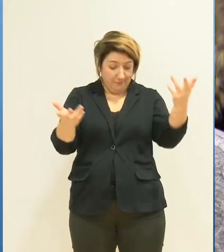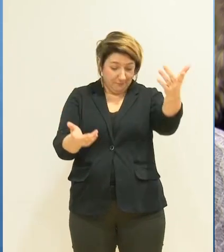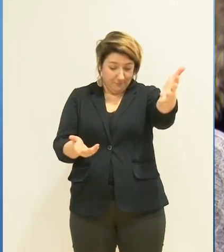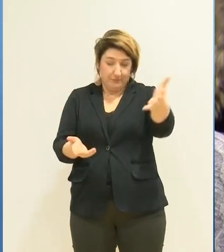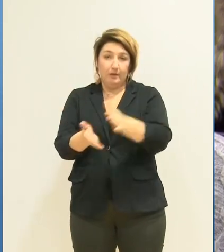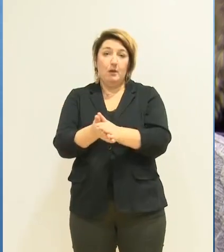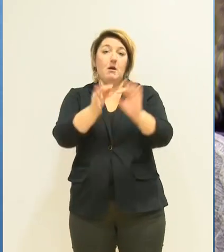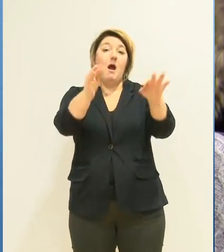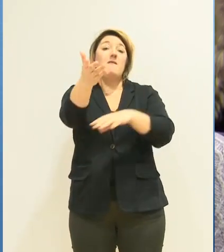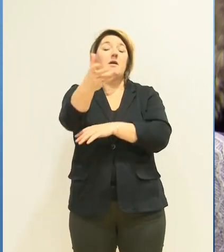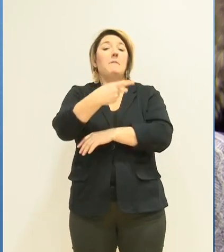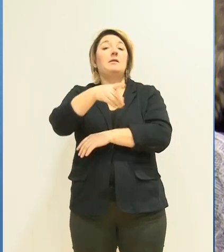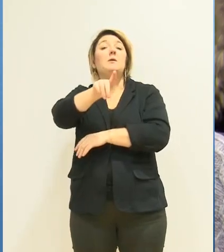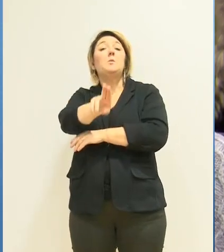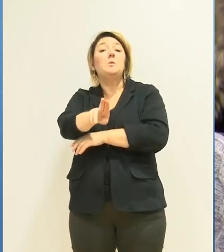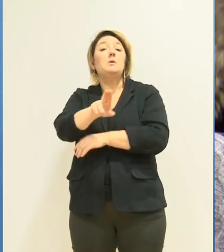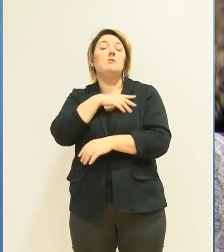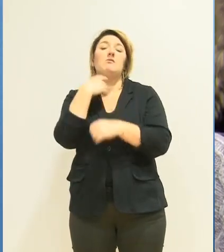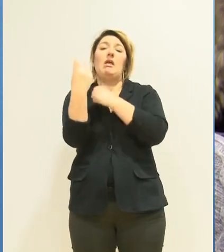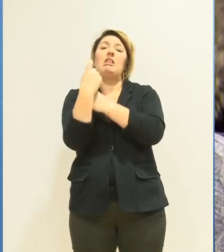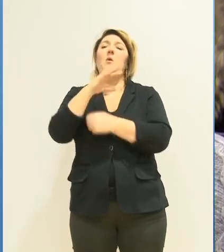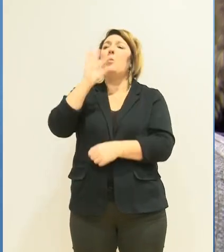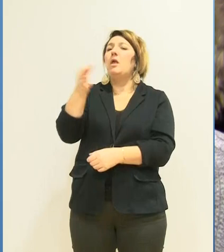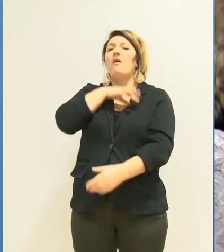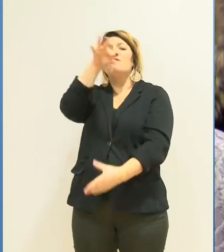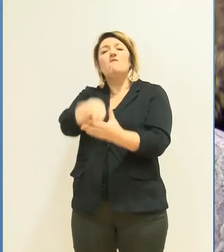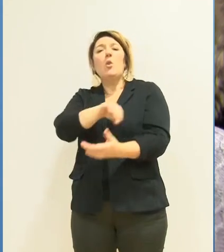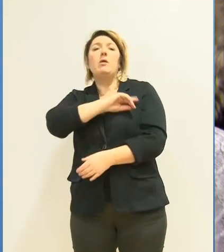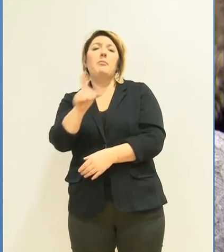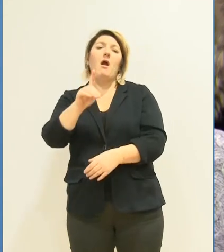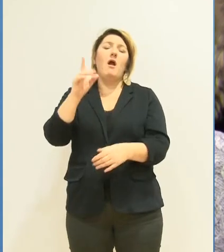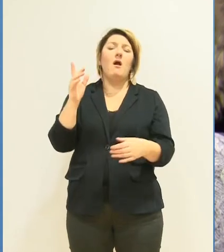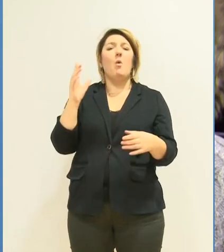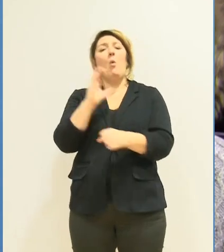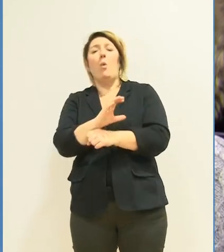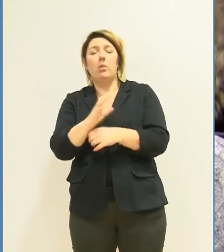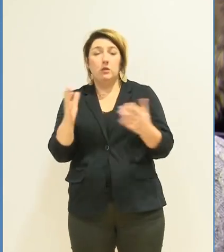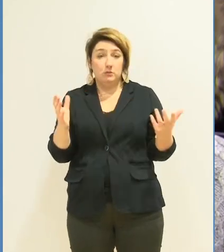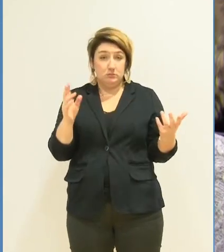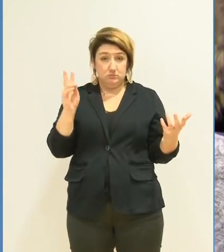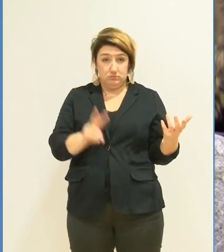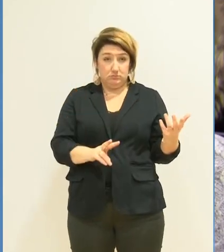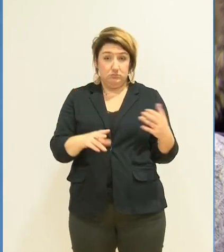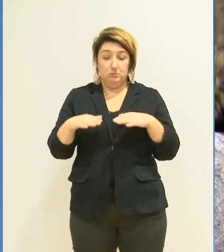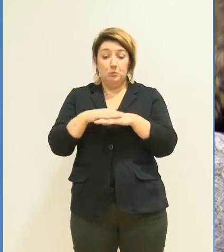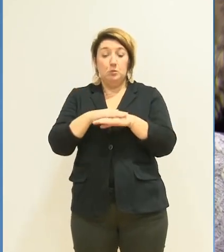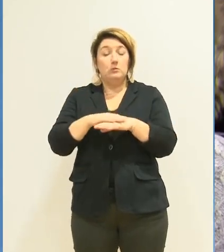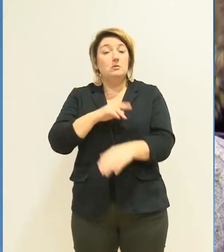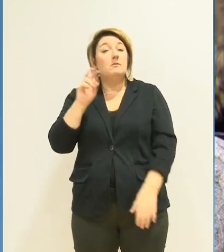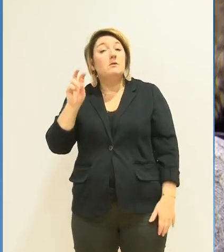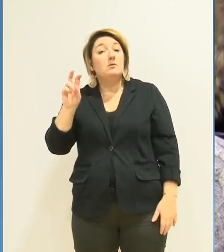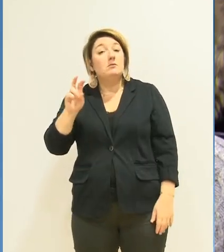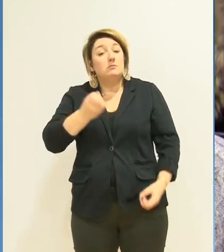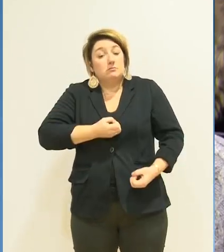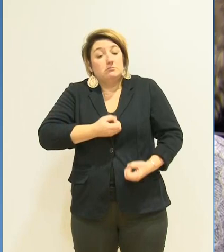par rapport aux eu dont on nous a reproché de ne pas avoir de ne pas l'avoir votée voilà la raison est évidemment et écologiques comme on l'avait